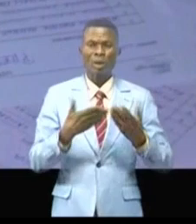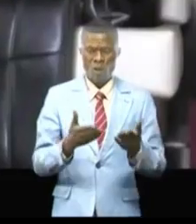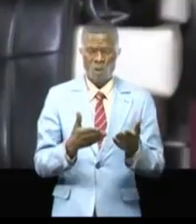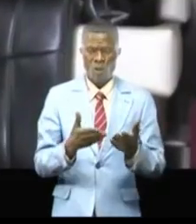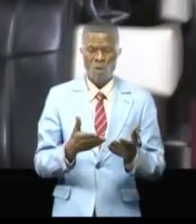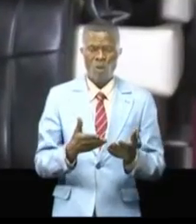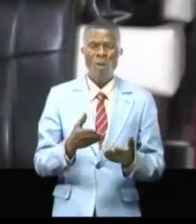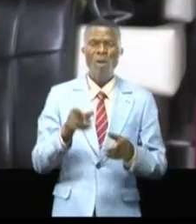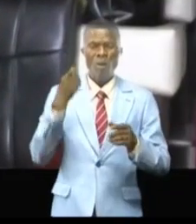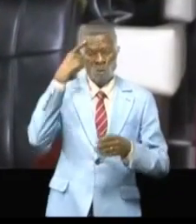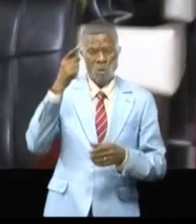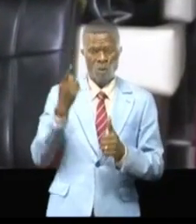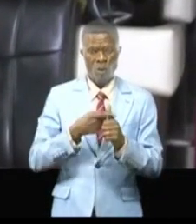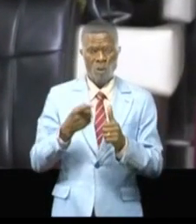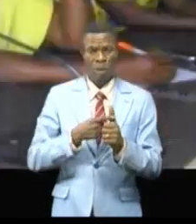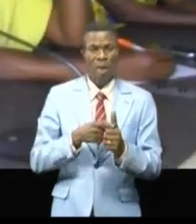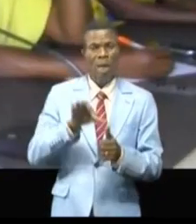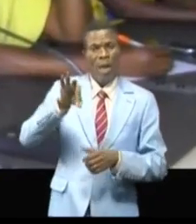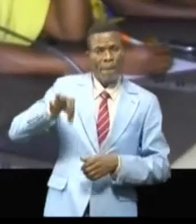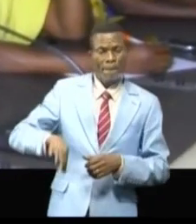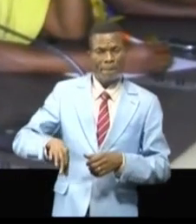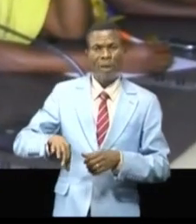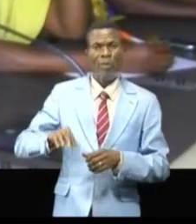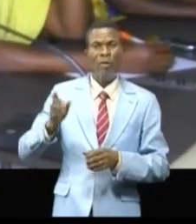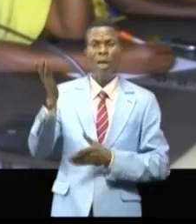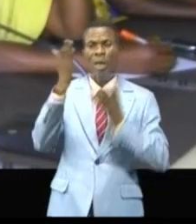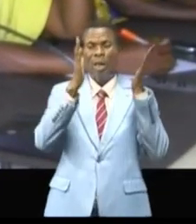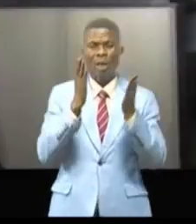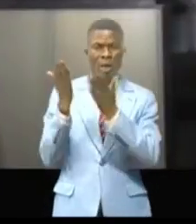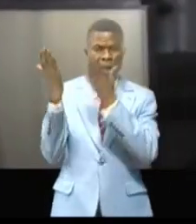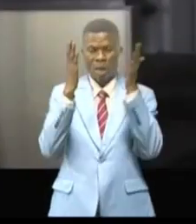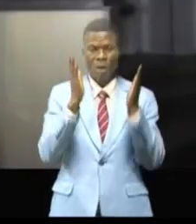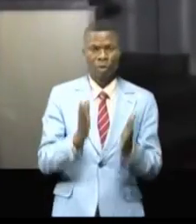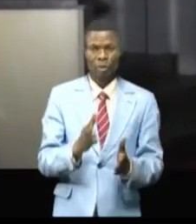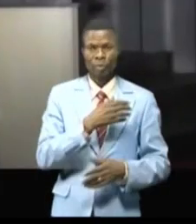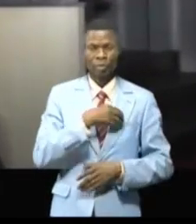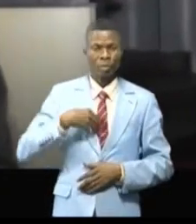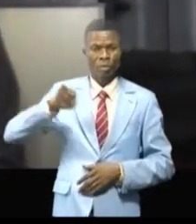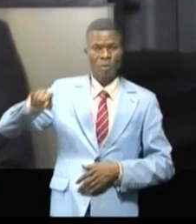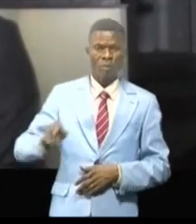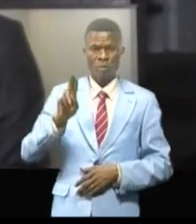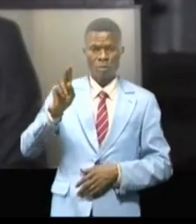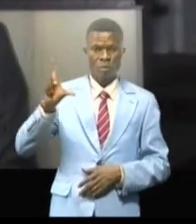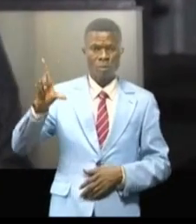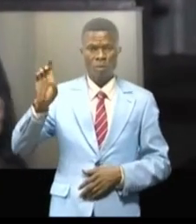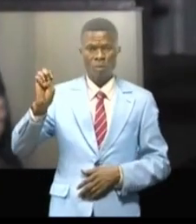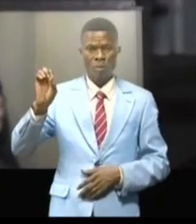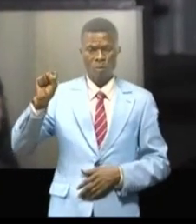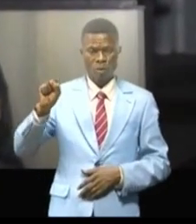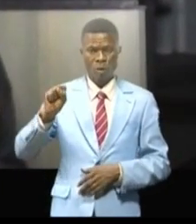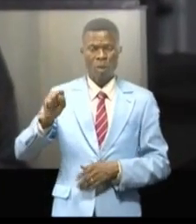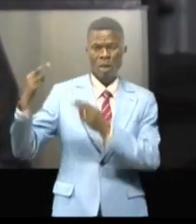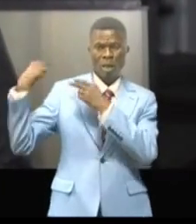général, surtout les revenus de leur commerce. Gilles Ditouta Kadima, chargé de programme du groupe Corex FIFED,